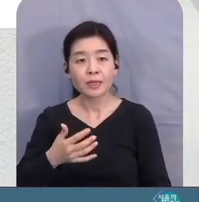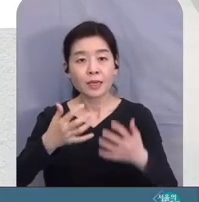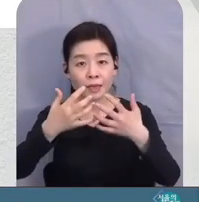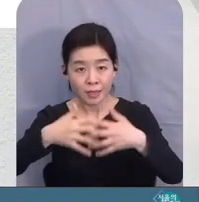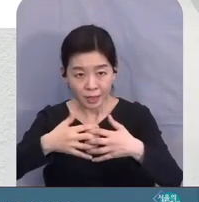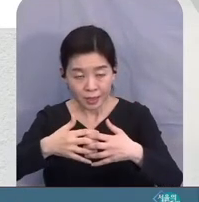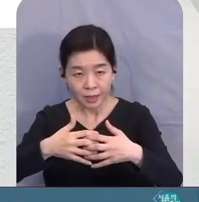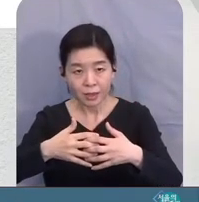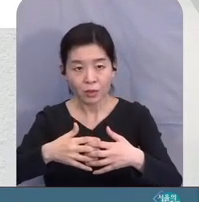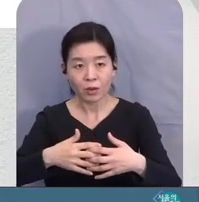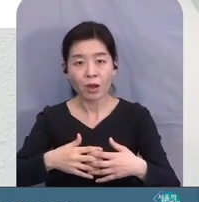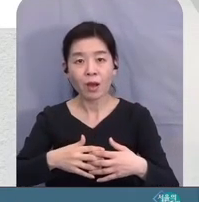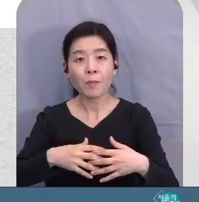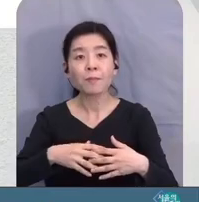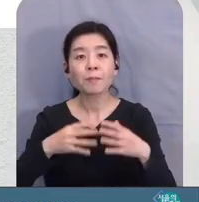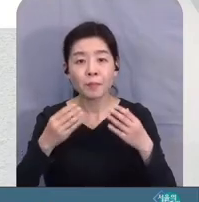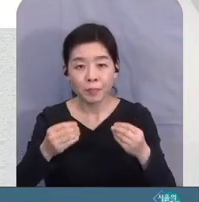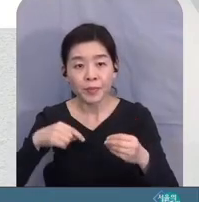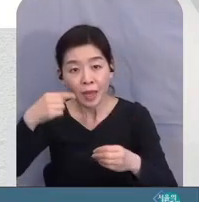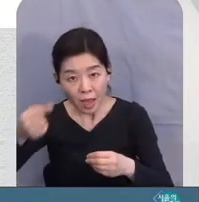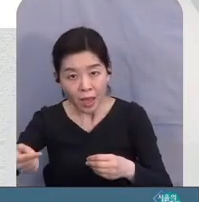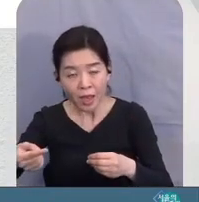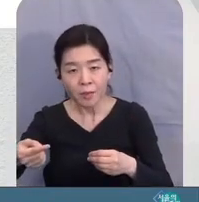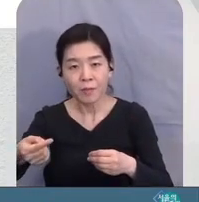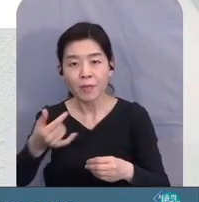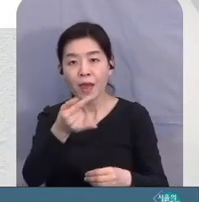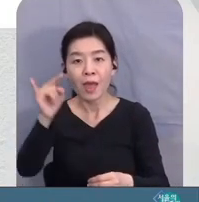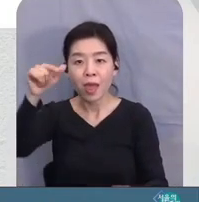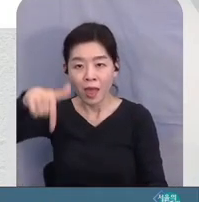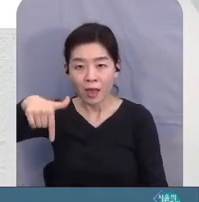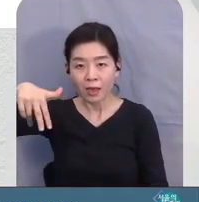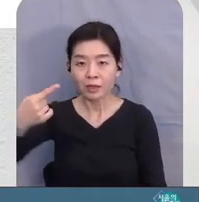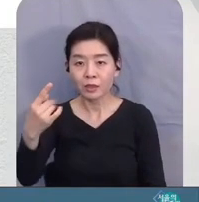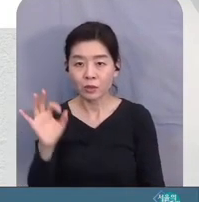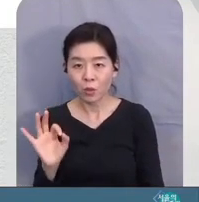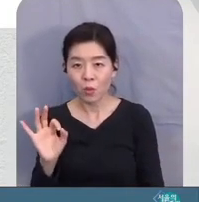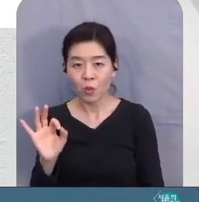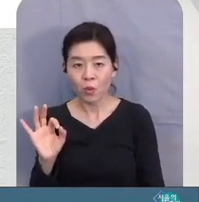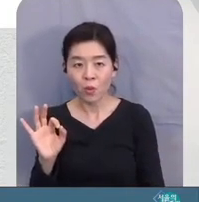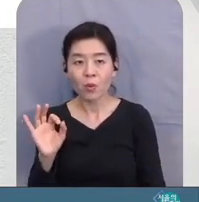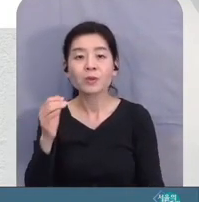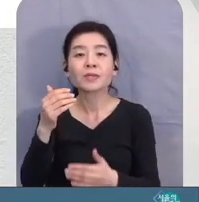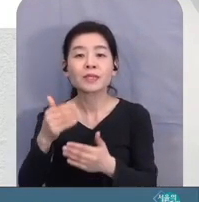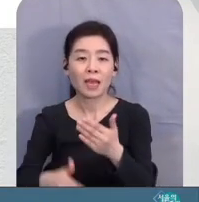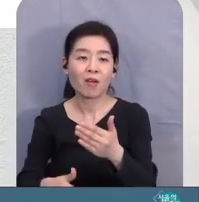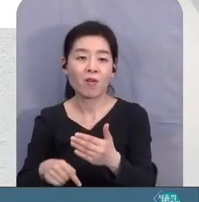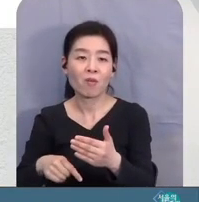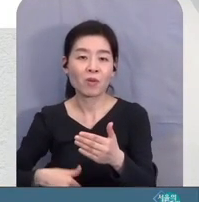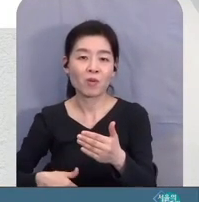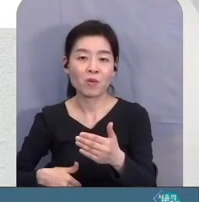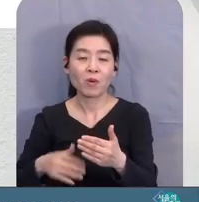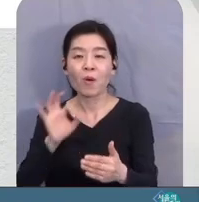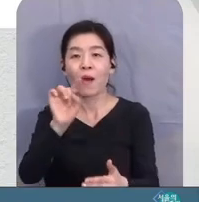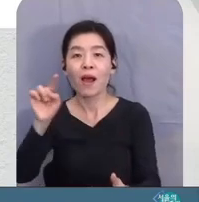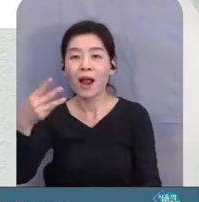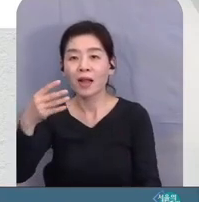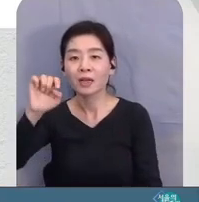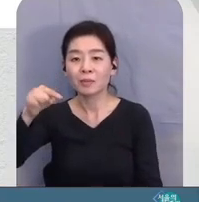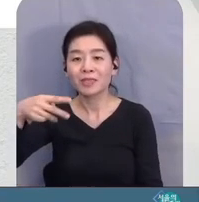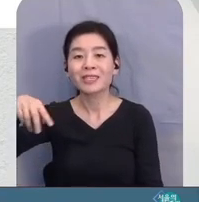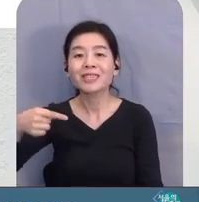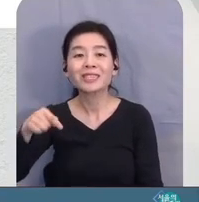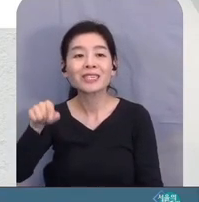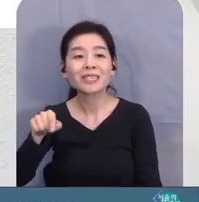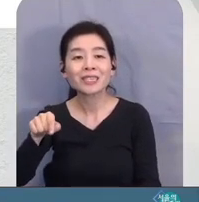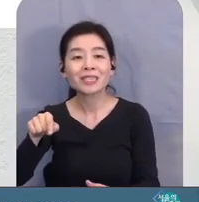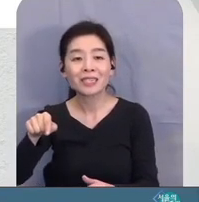거쳐서 나오면 그 다음에 핵종 제거를 하는 알프스라는 다핵종 제거 설비로 들어가게 됩니다.